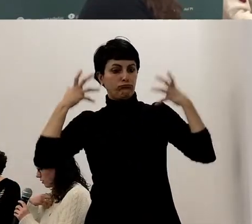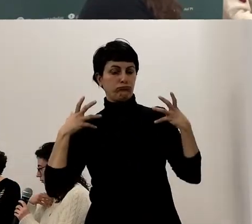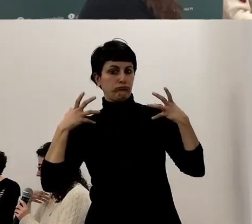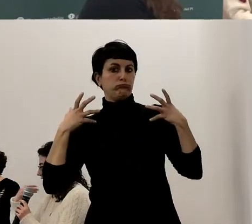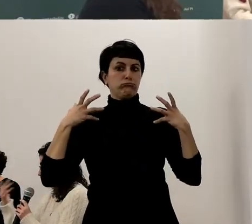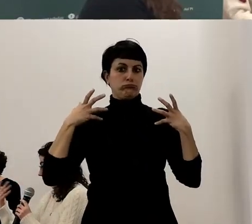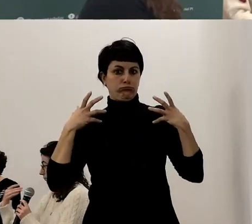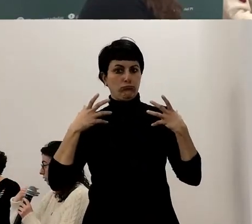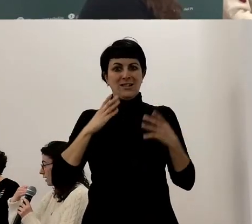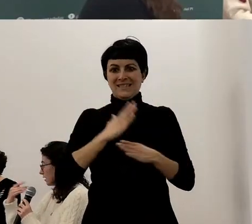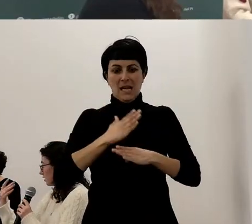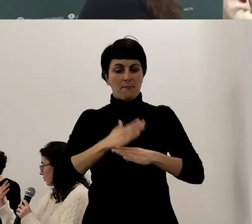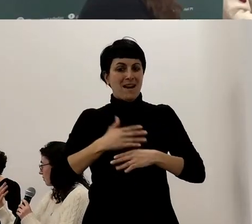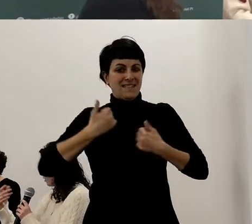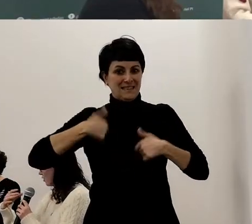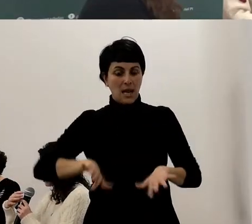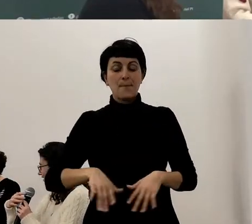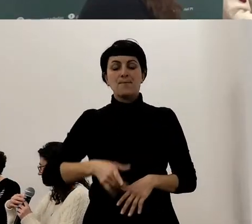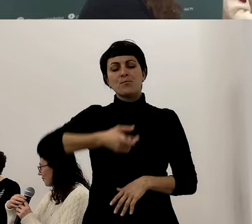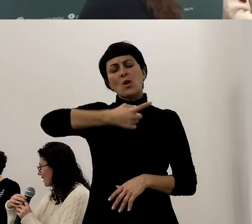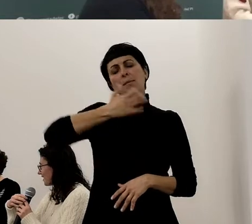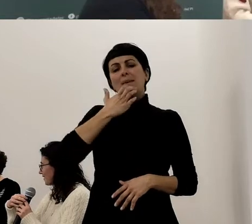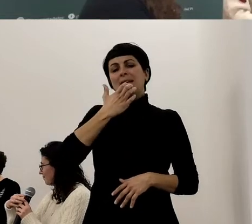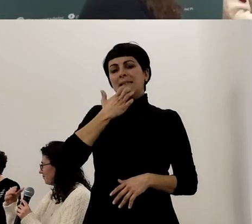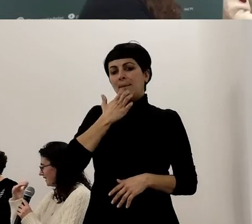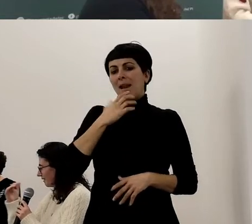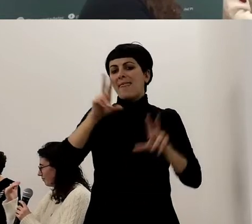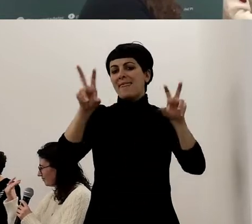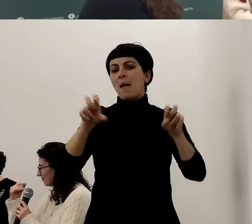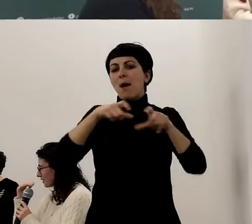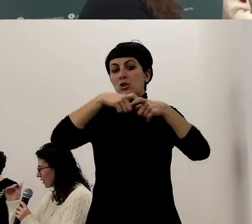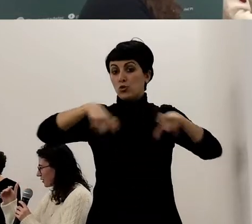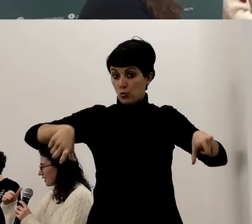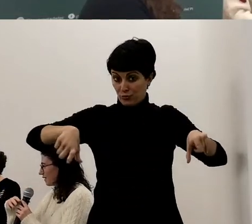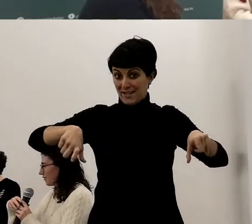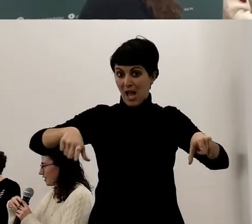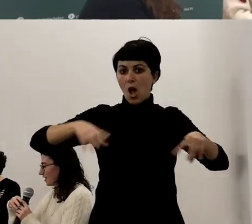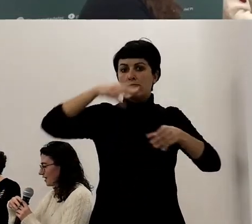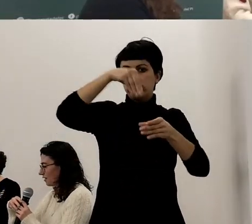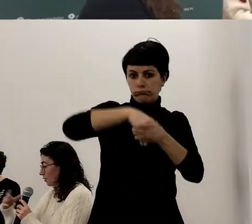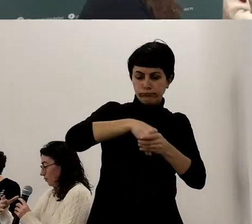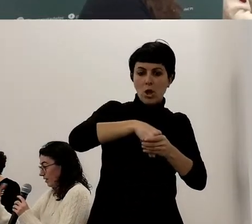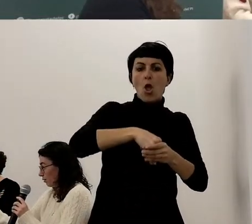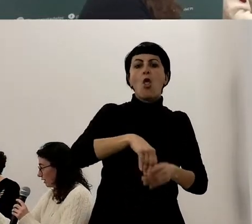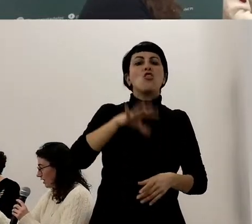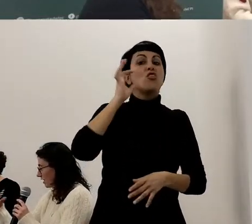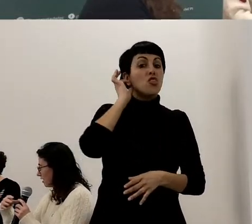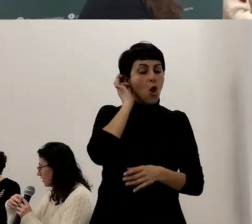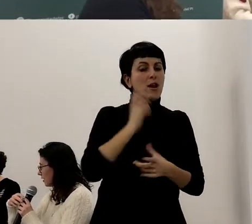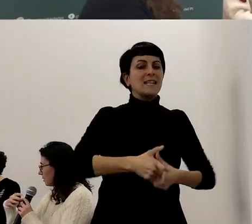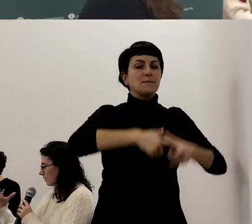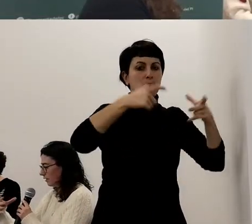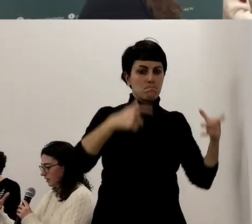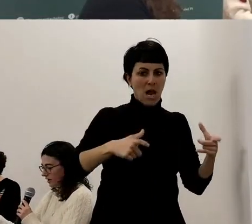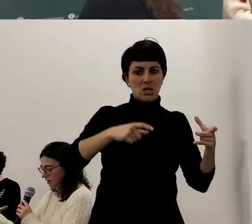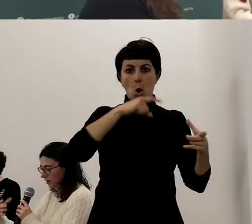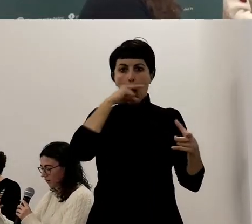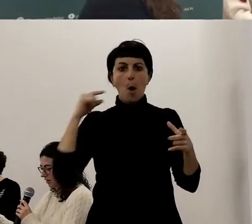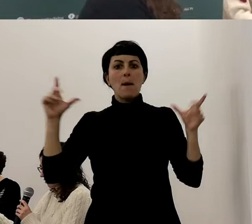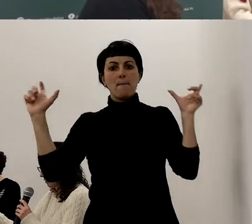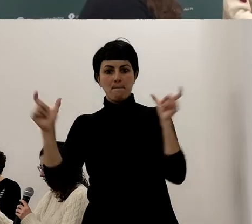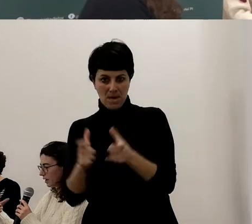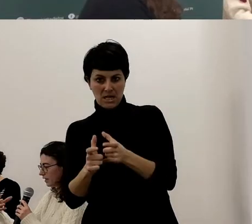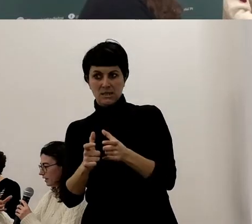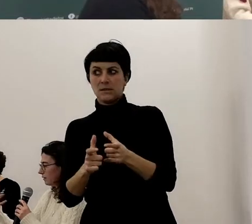tant en la meva junta, en el meu cas sí que són més dones que homes. Ja va ser una cosa que ens vam fixar, bueno, va sortir així, perquè anava a fer